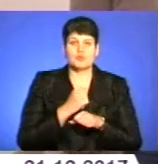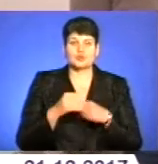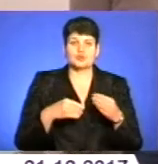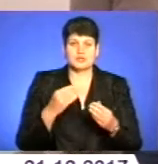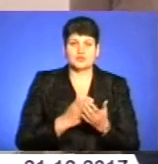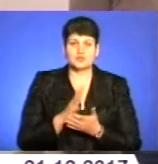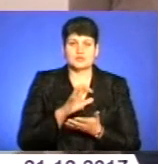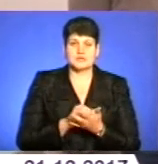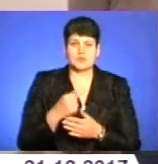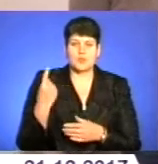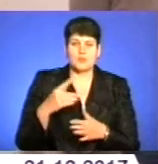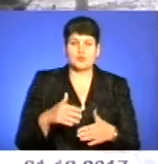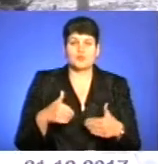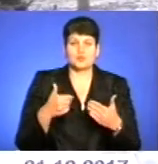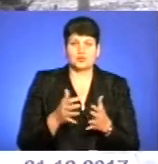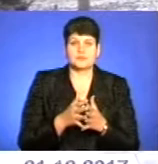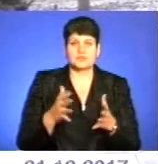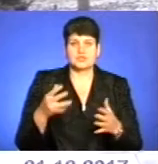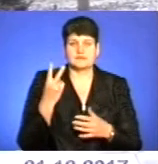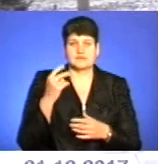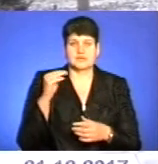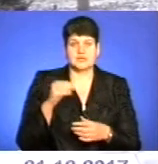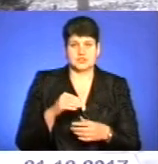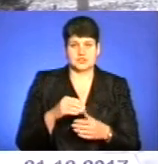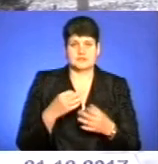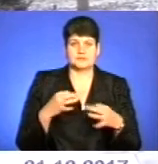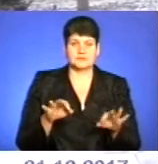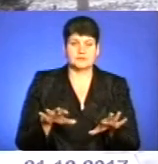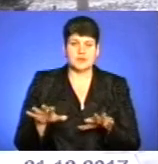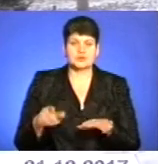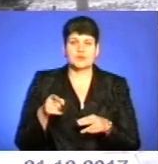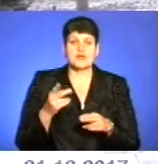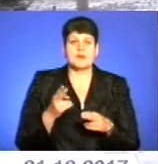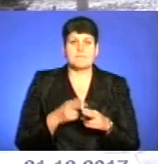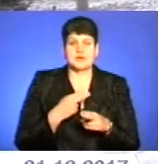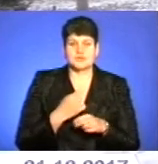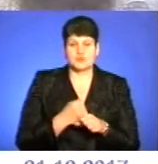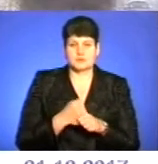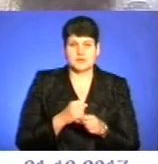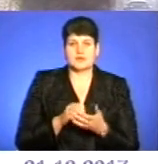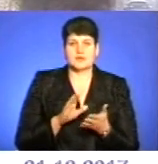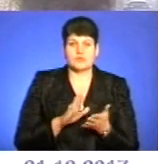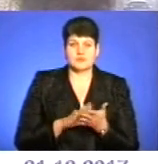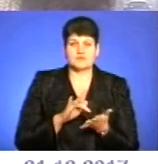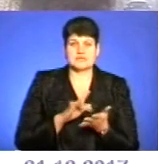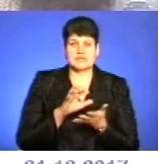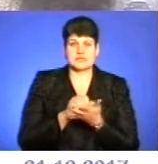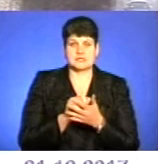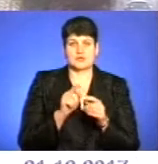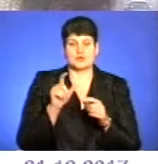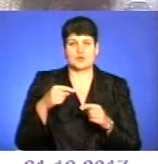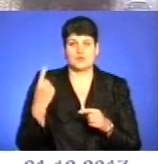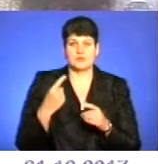службу зайнятості області пропонують понад 2000 вакансій, тоді як безробітних на обліку в центрах зайнятості Тернопільщини – близько